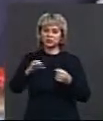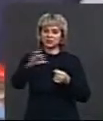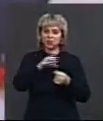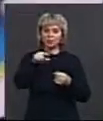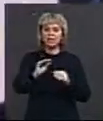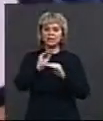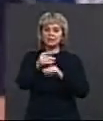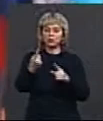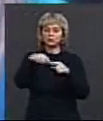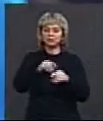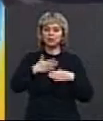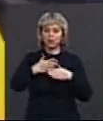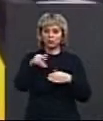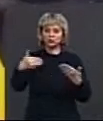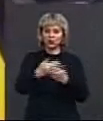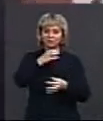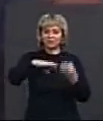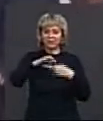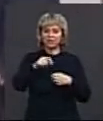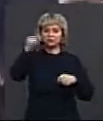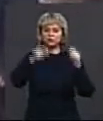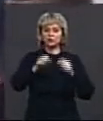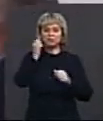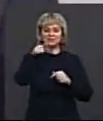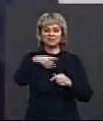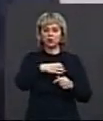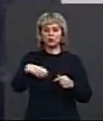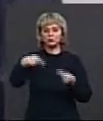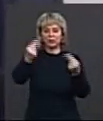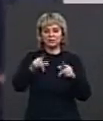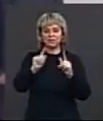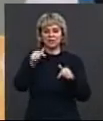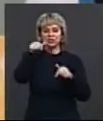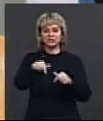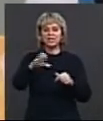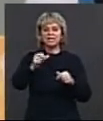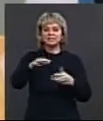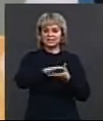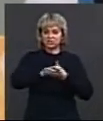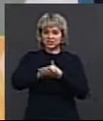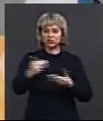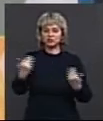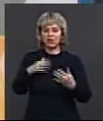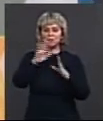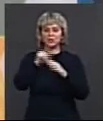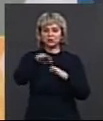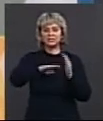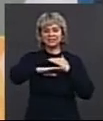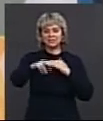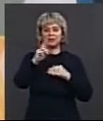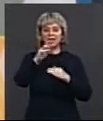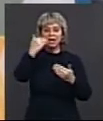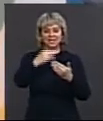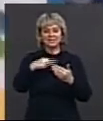области, дополнить которую поможет новый проект. На форуме в Москве губернатор подписал соглашение с ассоциацией «Живая природа степи». На